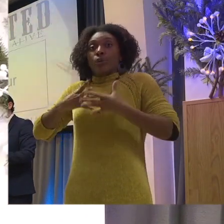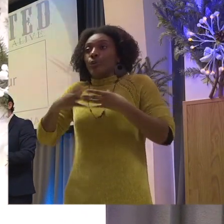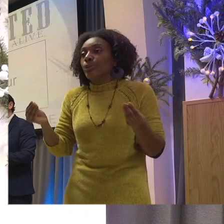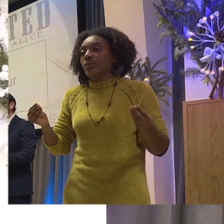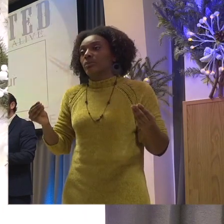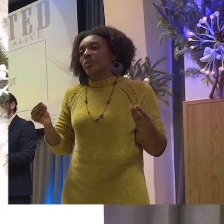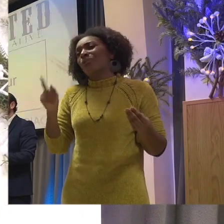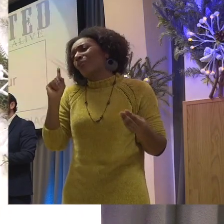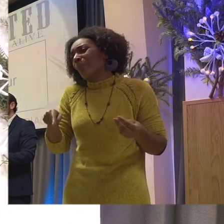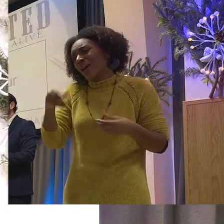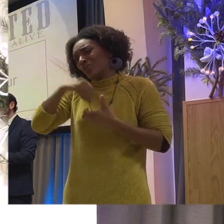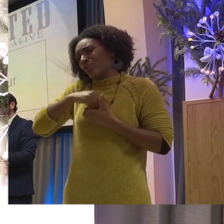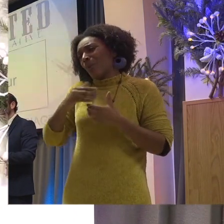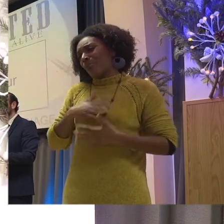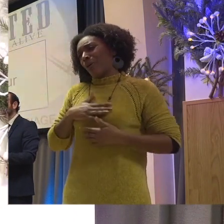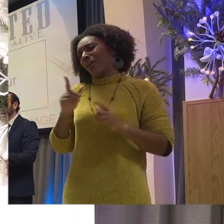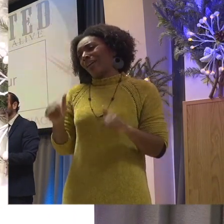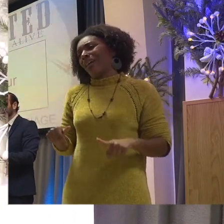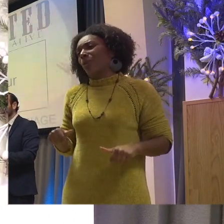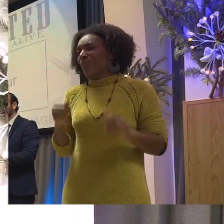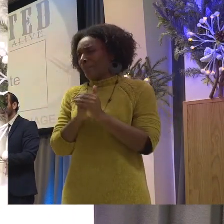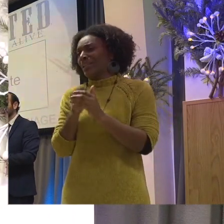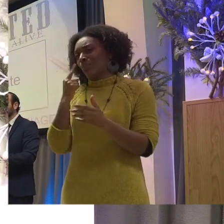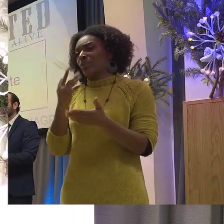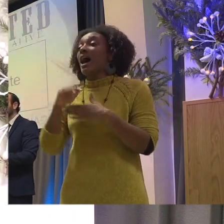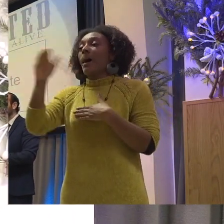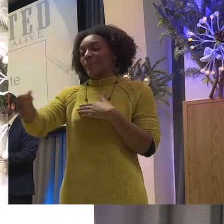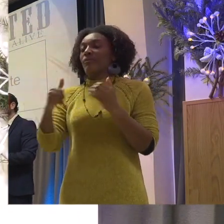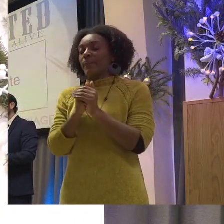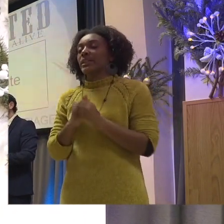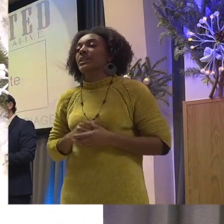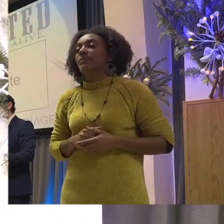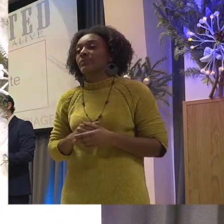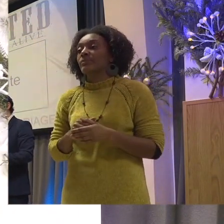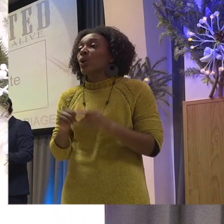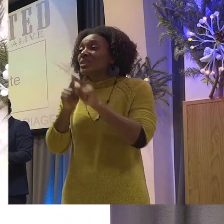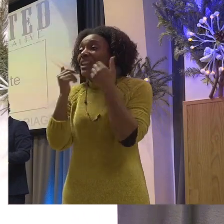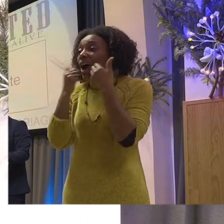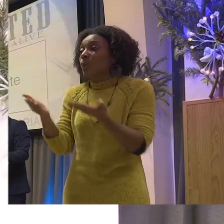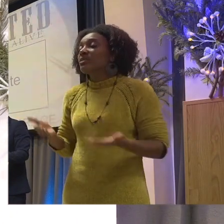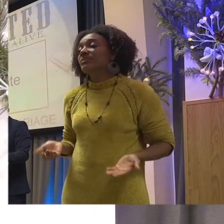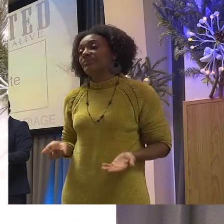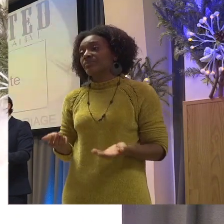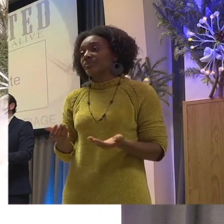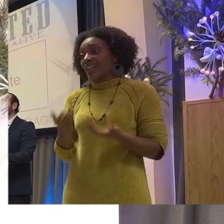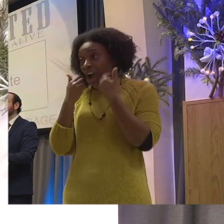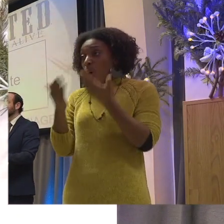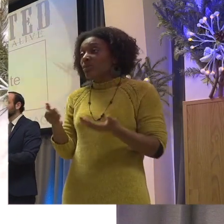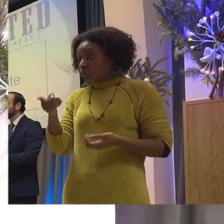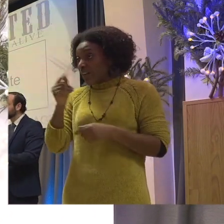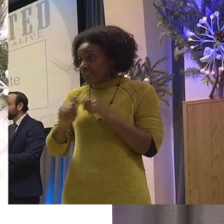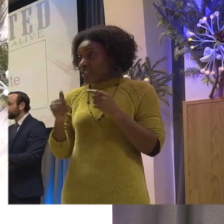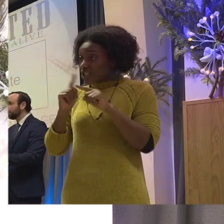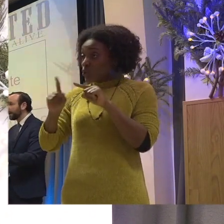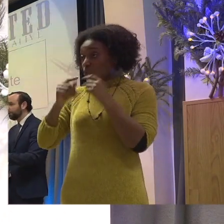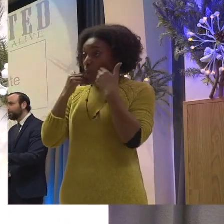soit pas trouvée chez toi, mon frère, ma sœur. C'est un sujet de prière. Nous allons prier pour tout cela après. La honte est également un tueur de mariage. Si toi, femme, tu fais des choses